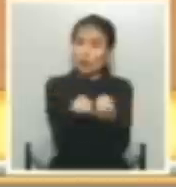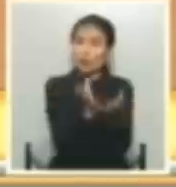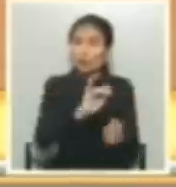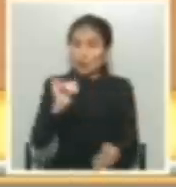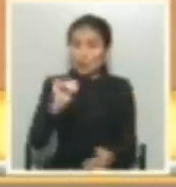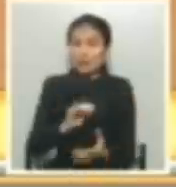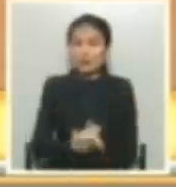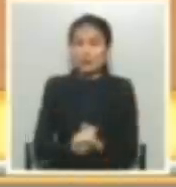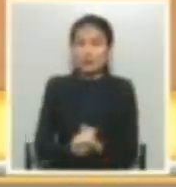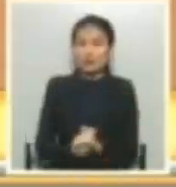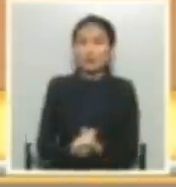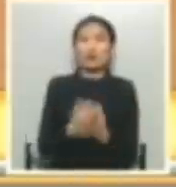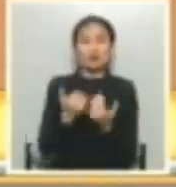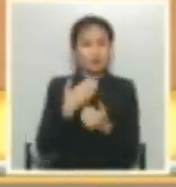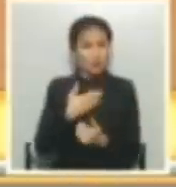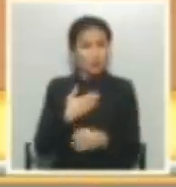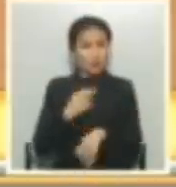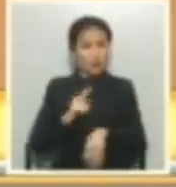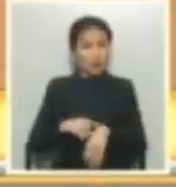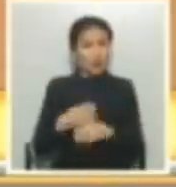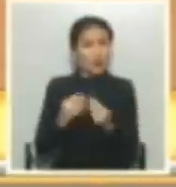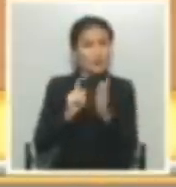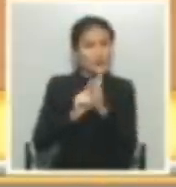เอาพอให้เวลาครึ่งนาที